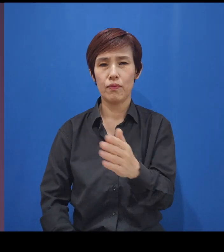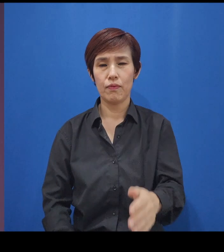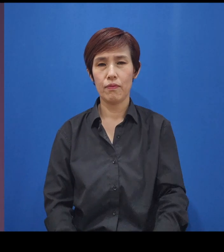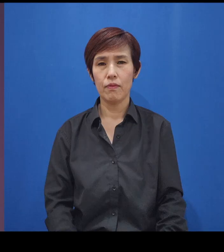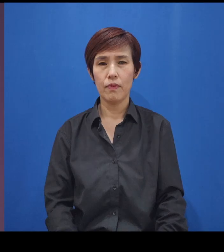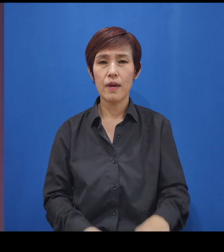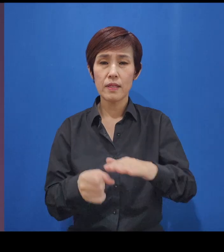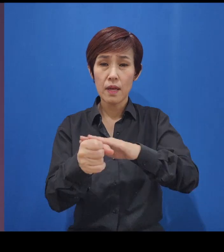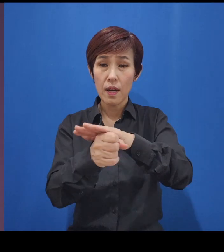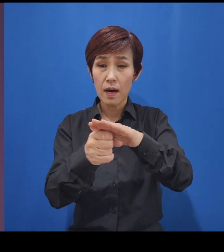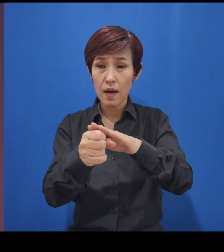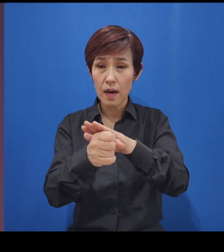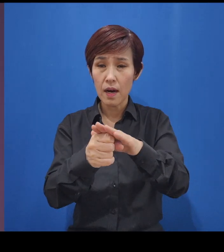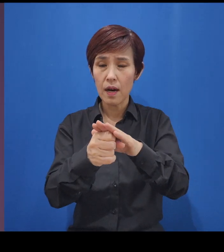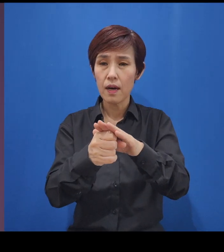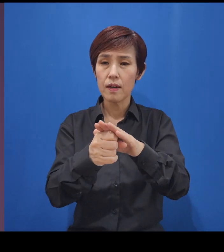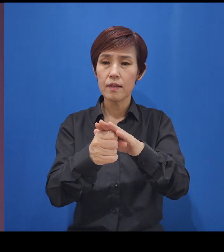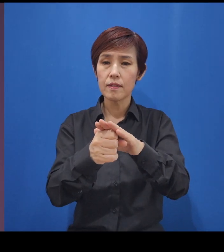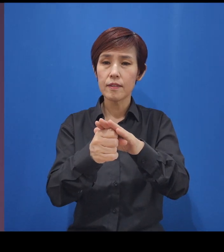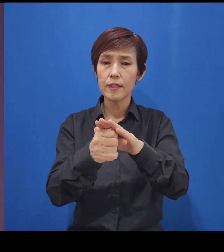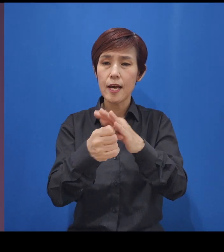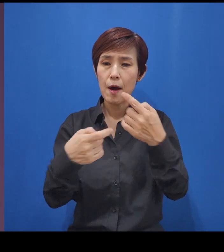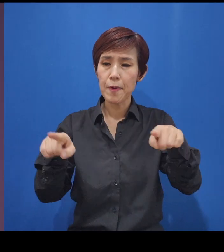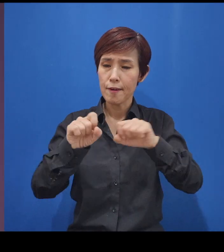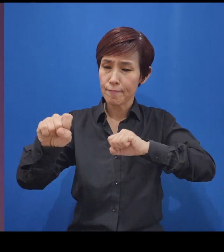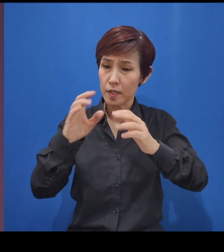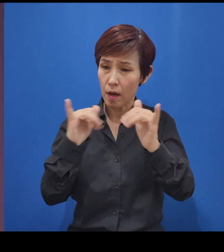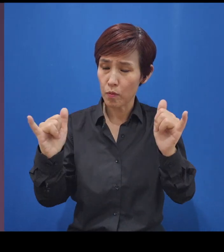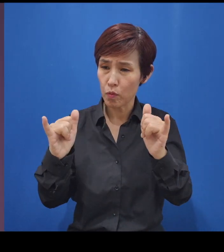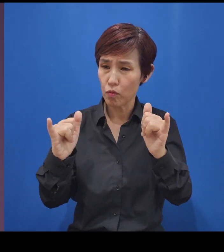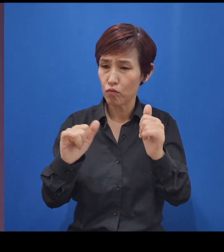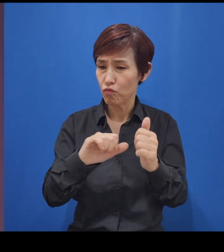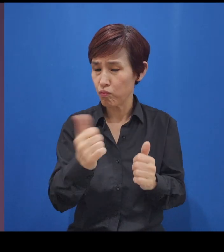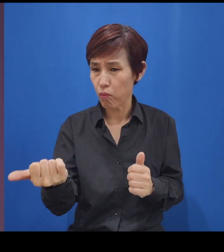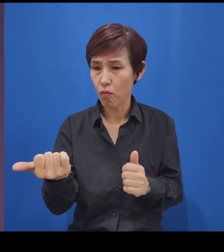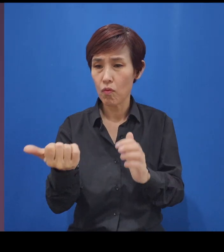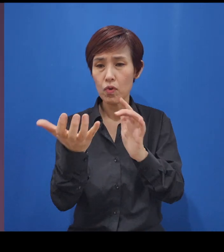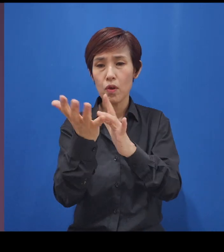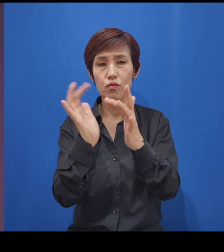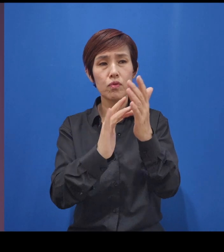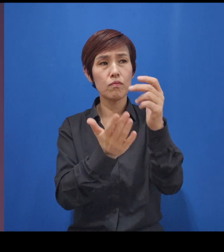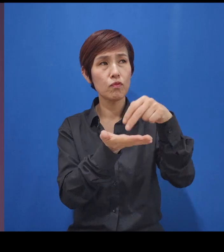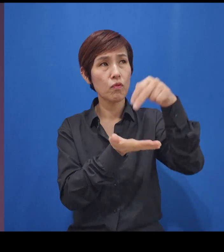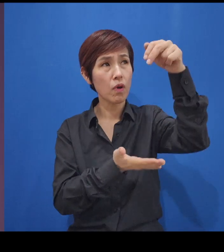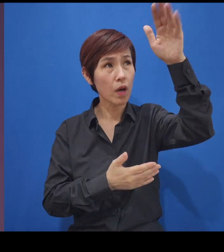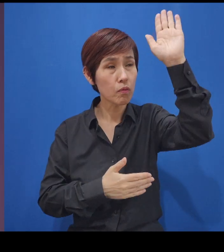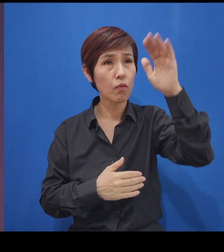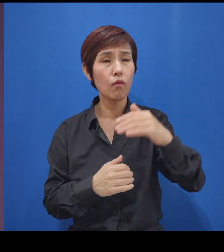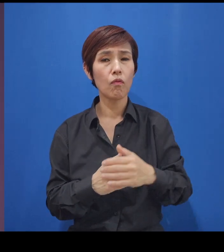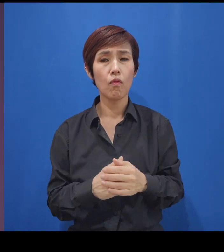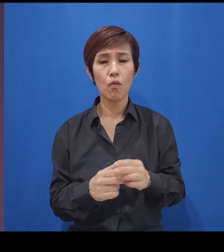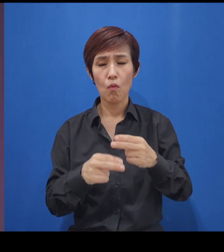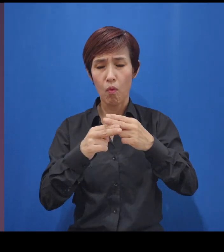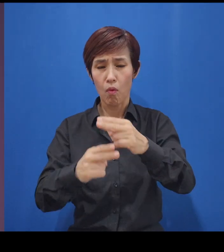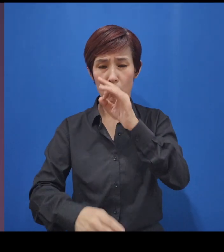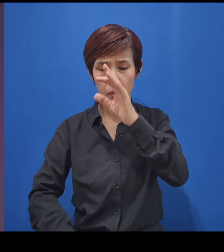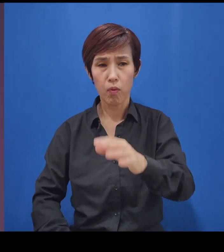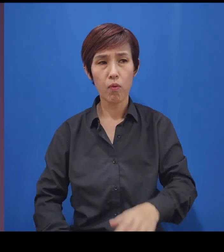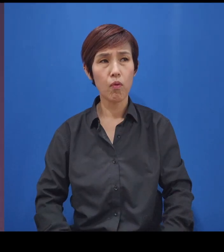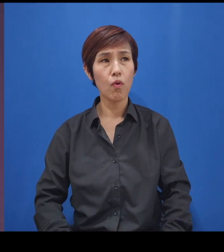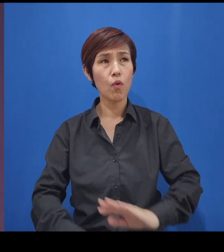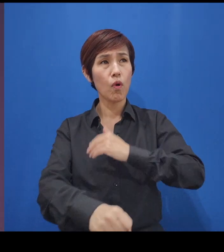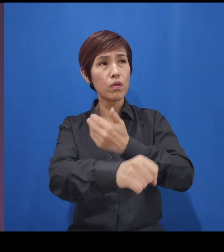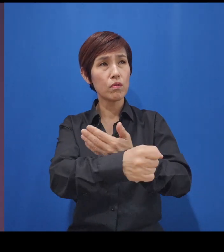사랑하던 지체도 없어졌고 예수님도 떠나가셨고 권위도 없고 권능도 없어요. 이